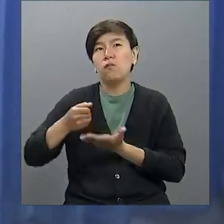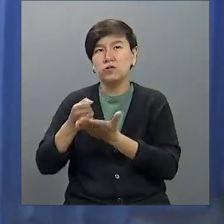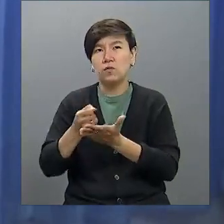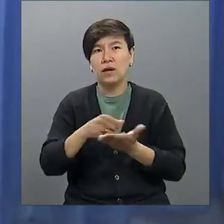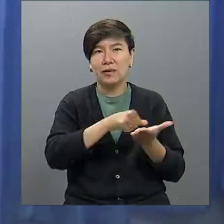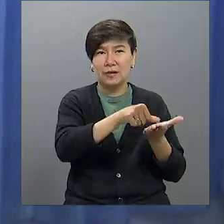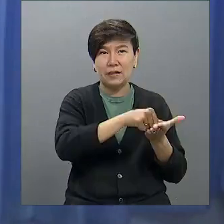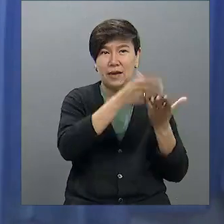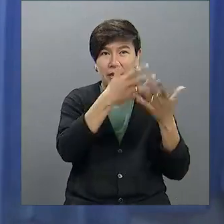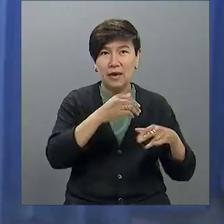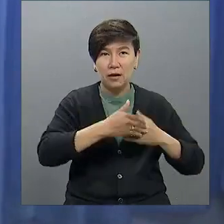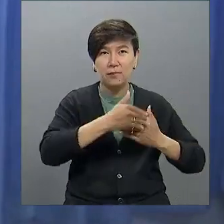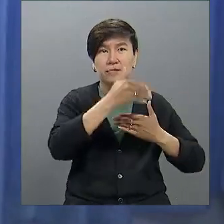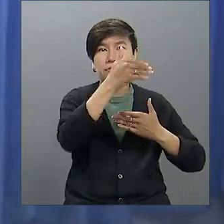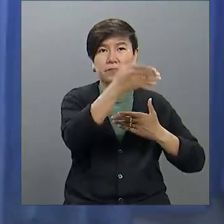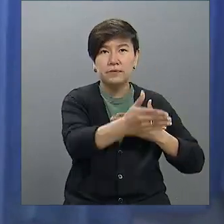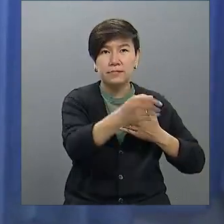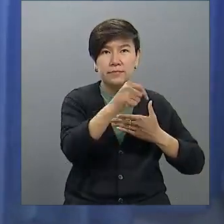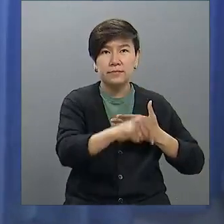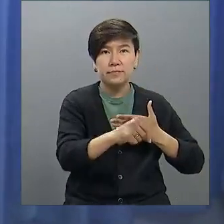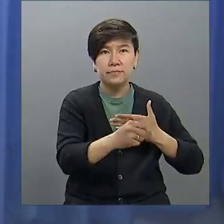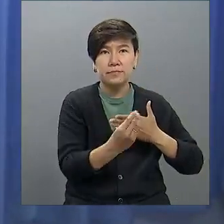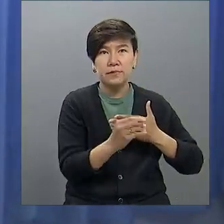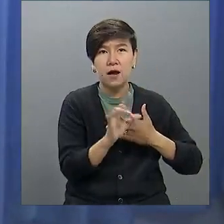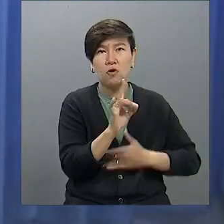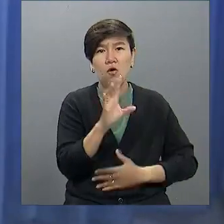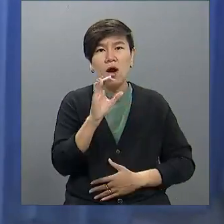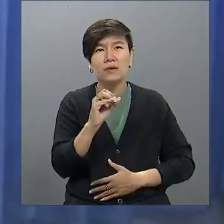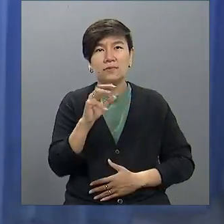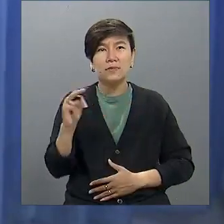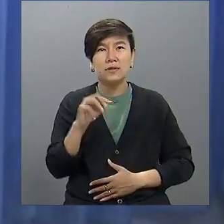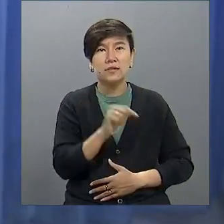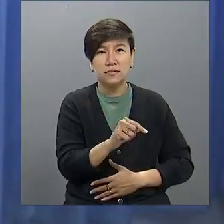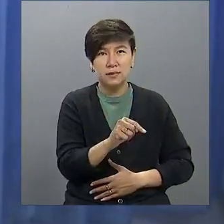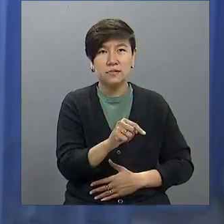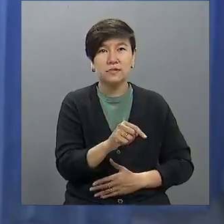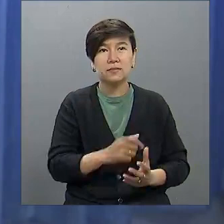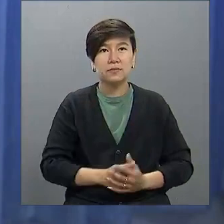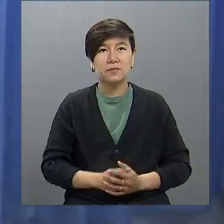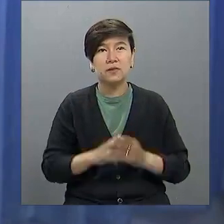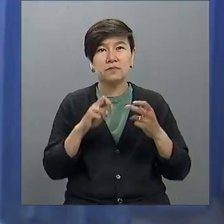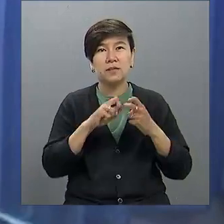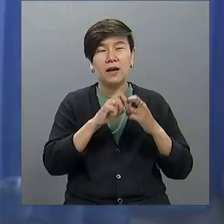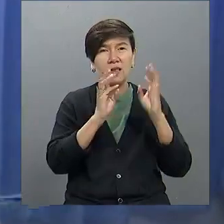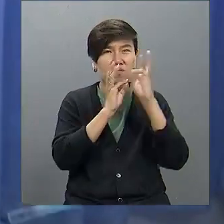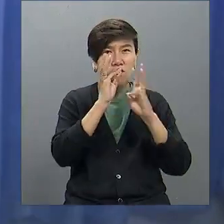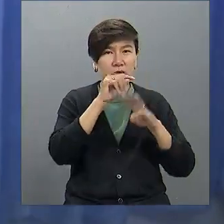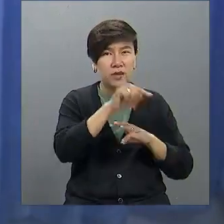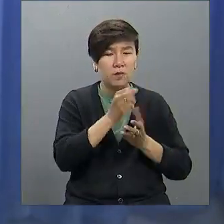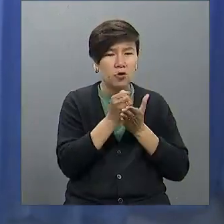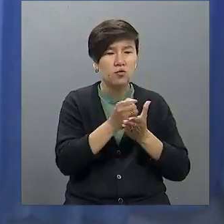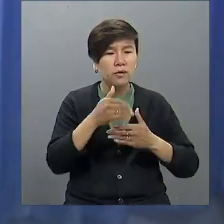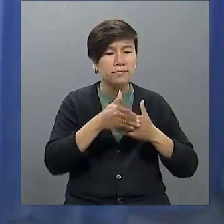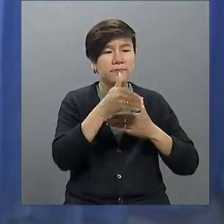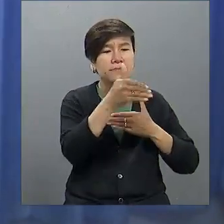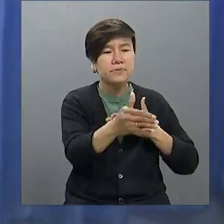ได้ระยะทางประมาณอยู่ที่ประมาณ150เมตรนะครับตรงที่เกิดปัญหาที่ว่าถนนเป็นฝุ่นนะครับ ครับ แล้วก็ปัจจุบันอ